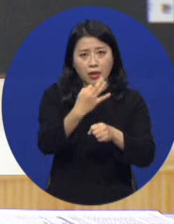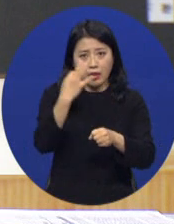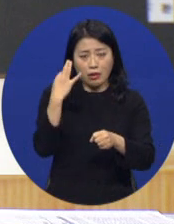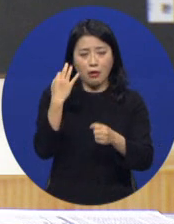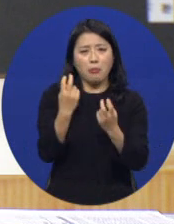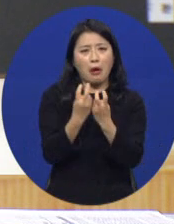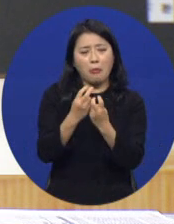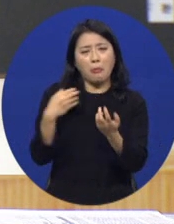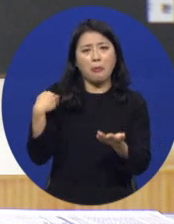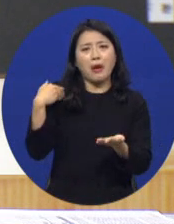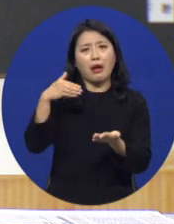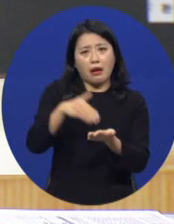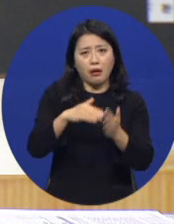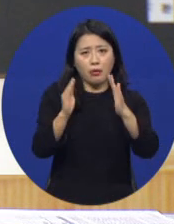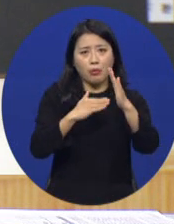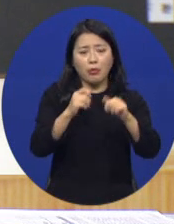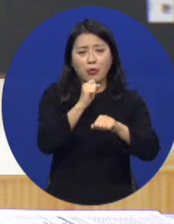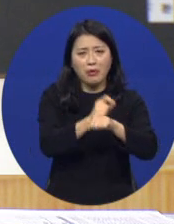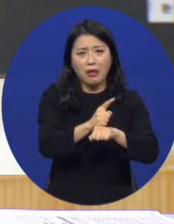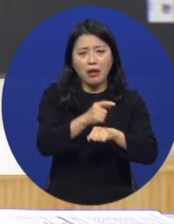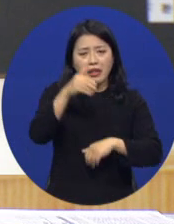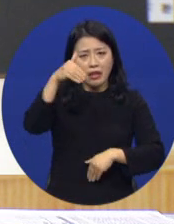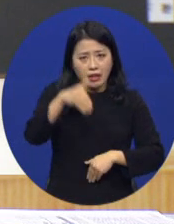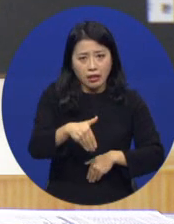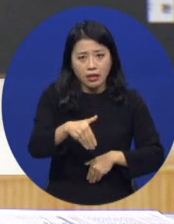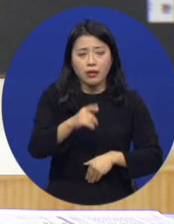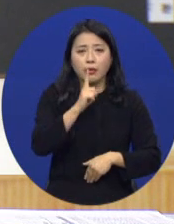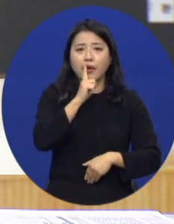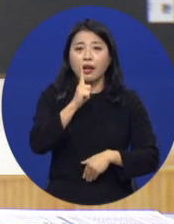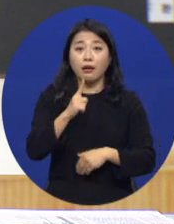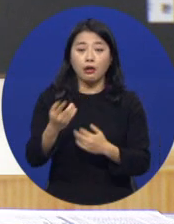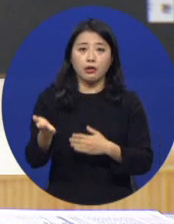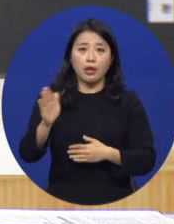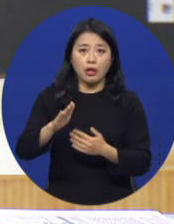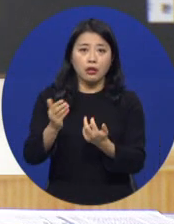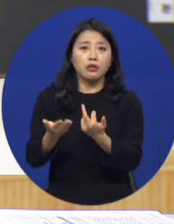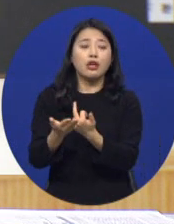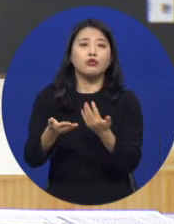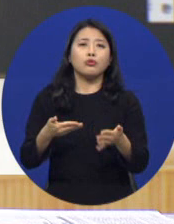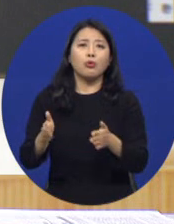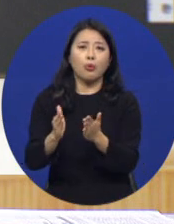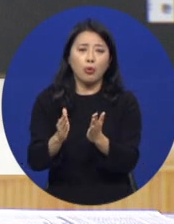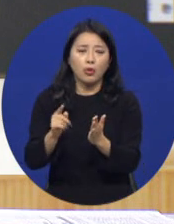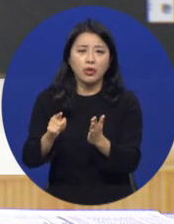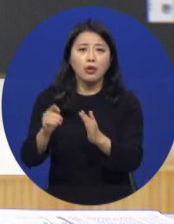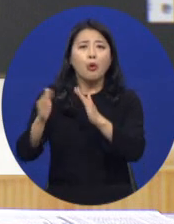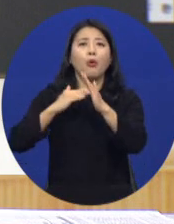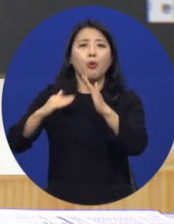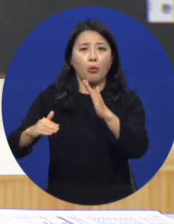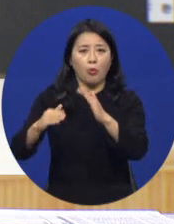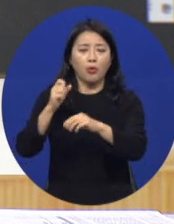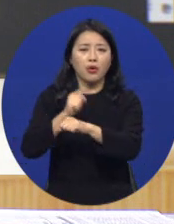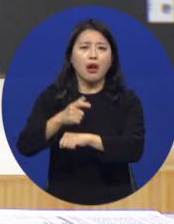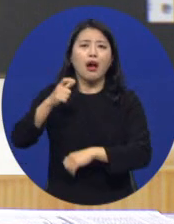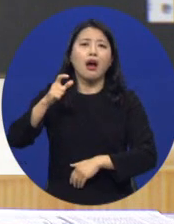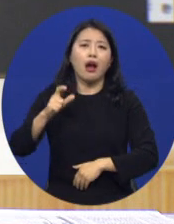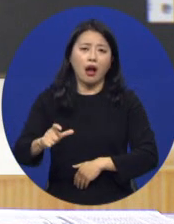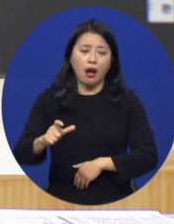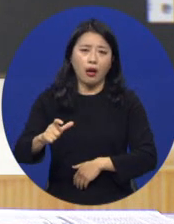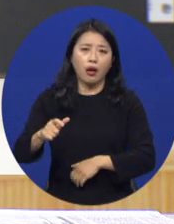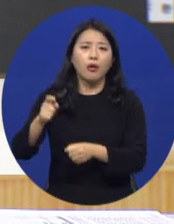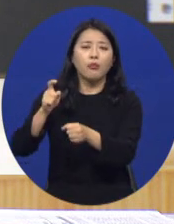회귀하는 공공성이 약화되는 것이라고 주장하는 한편 제주도는 오히려 공공성을 강화하기 위한